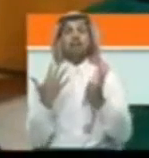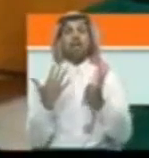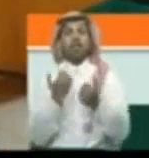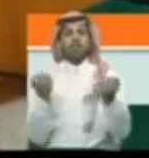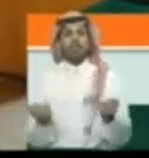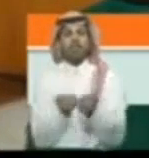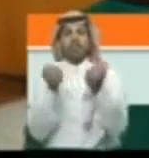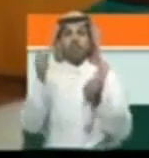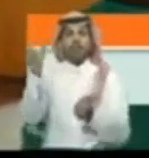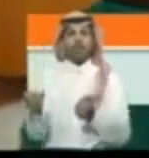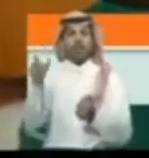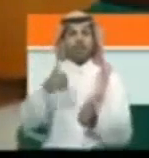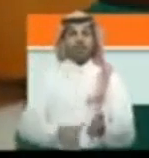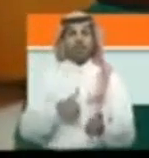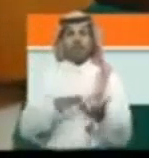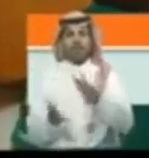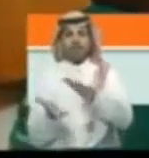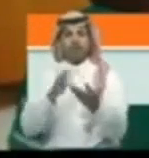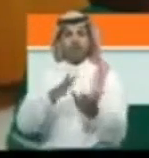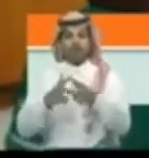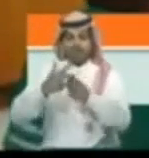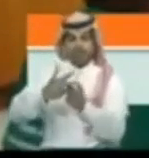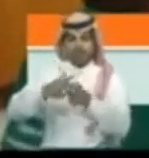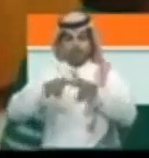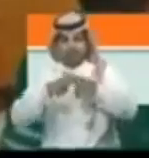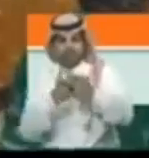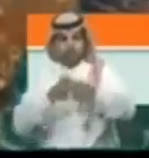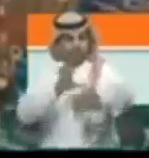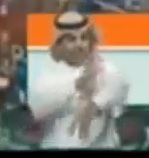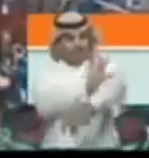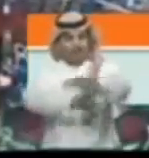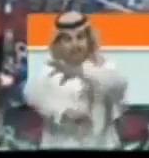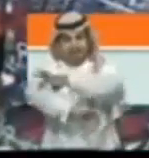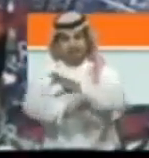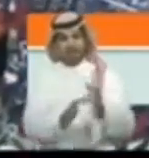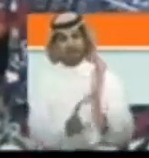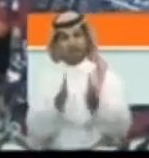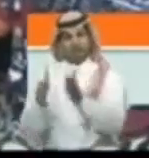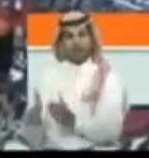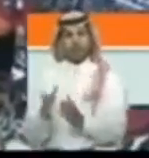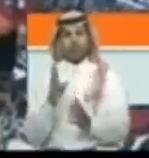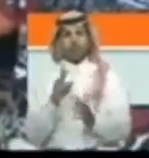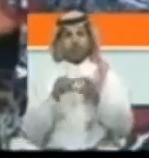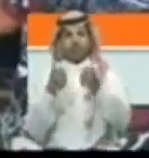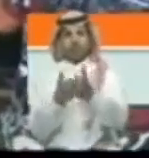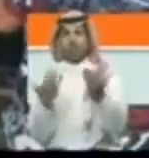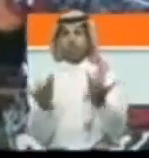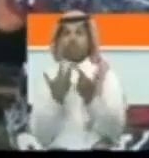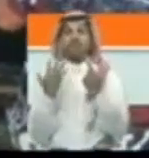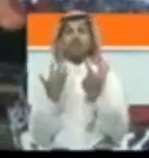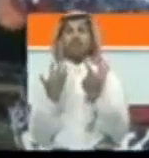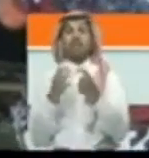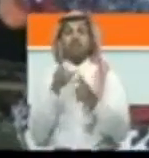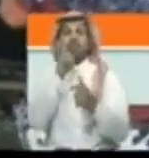متدربا يمنيا على تقنيات صناعة وصيانة الأطراف الصناعية. كما قدم جلسات إرشادية ل70 من